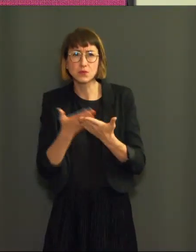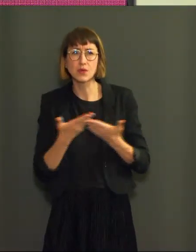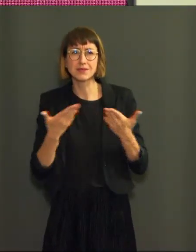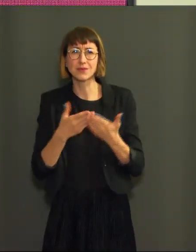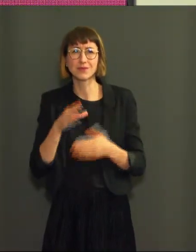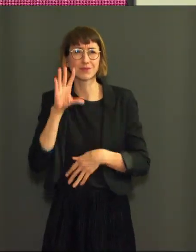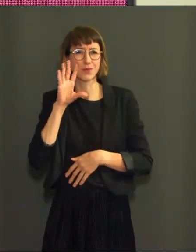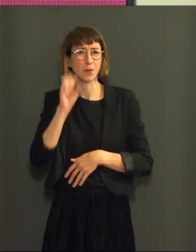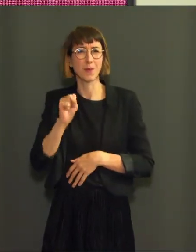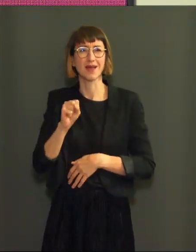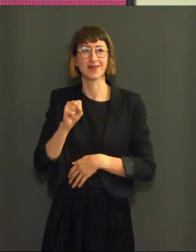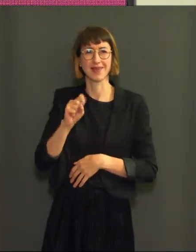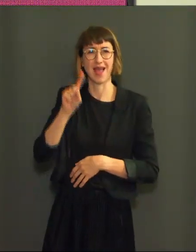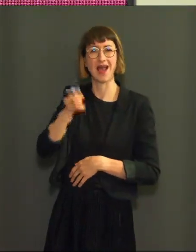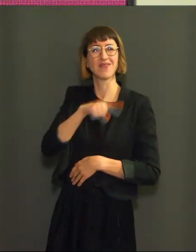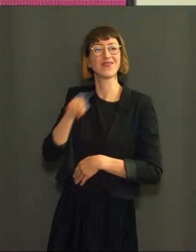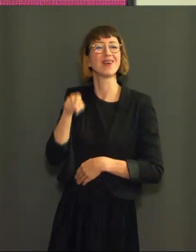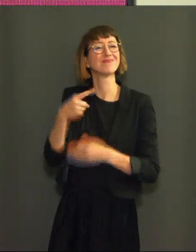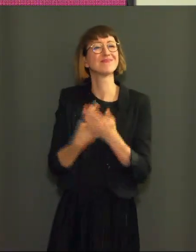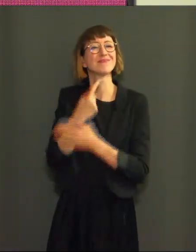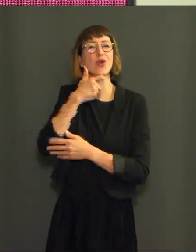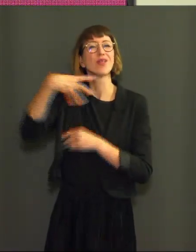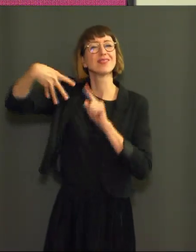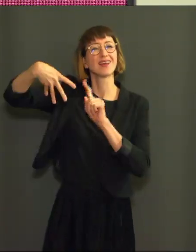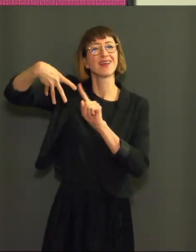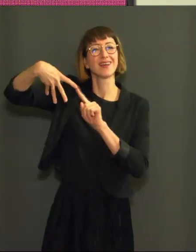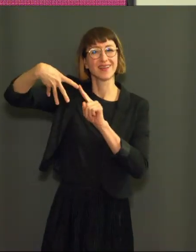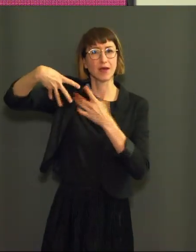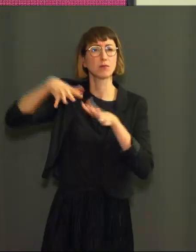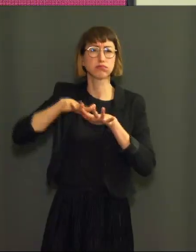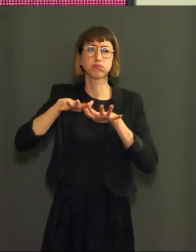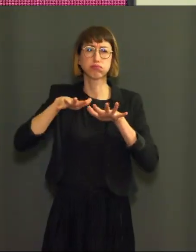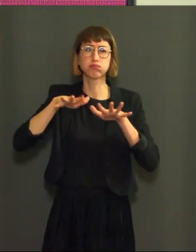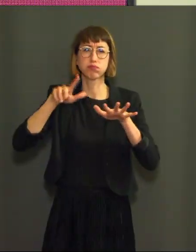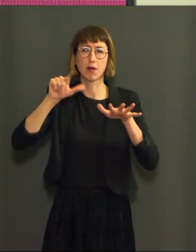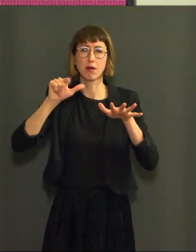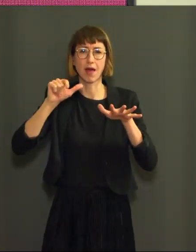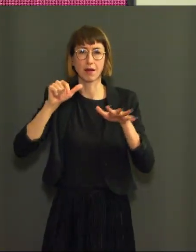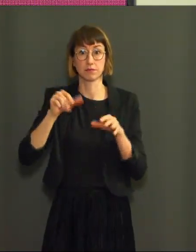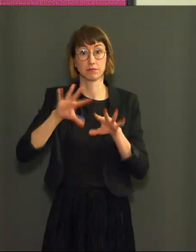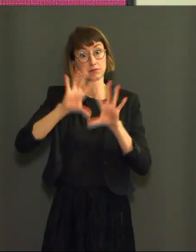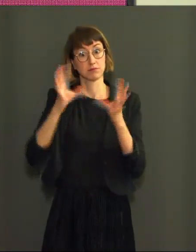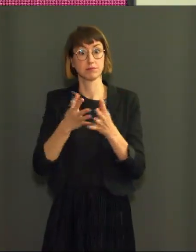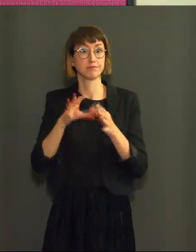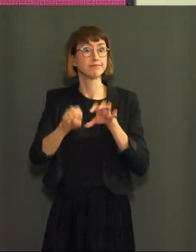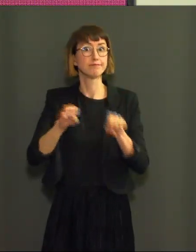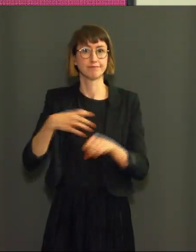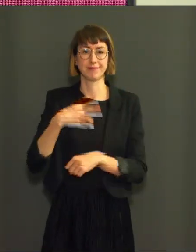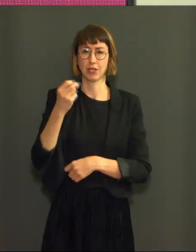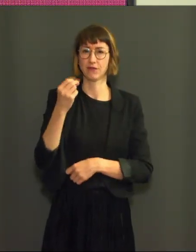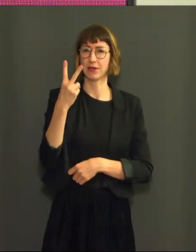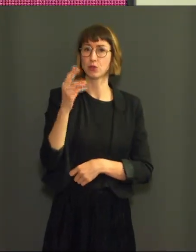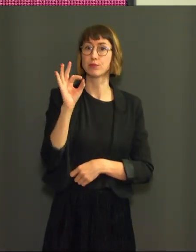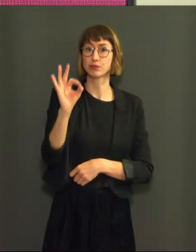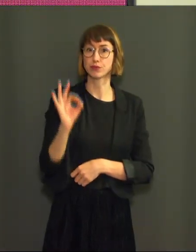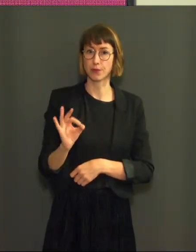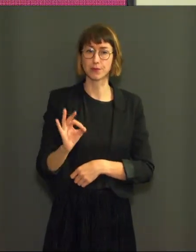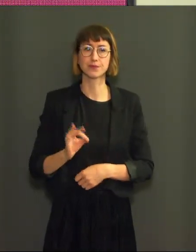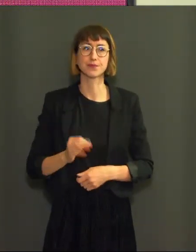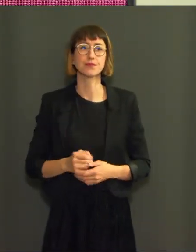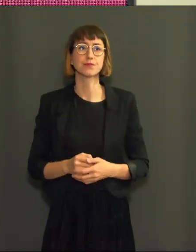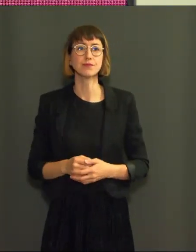variant britannique, reste prépondérant avec 82% des souches qui sont isolées. Le variant